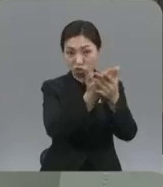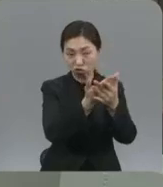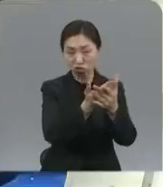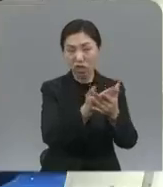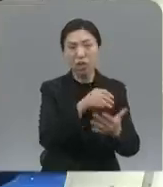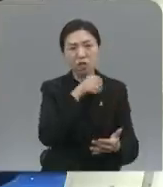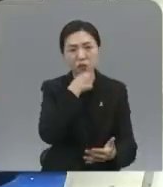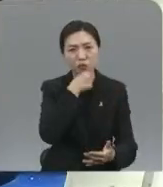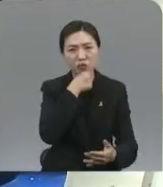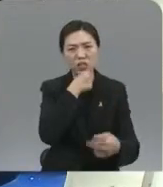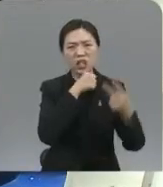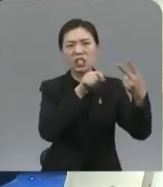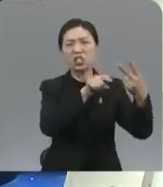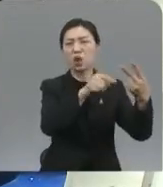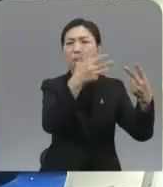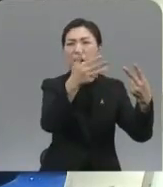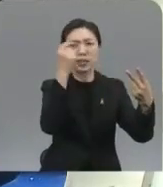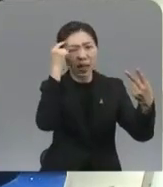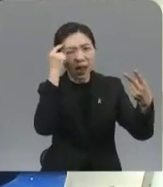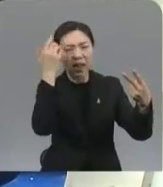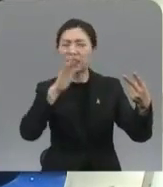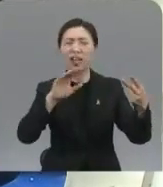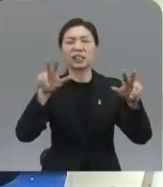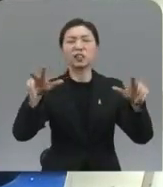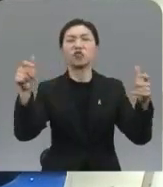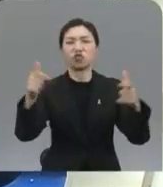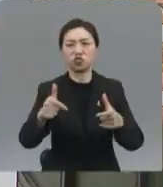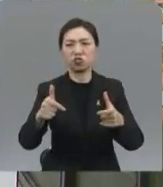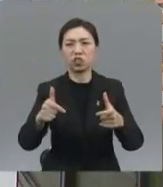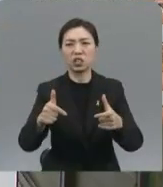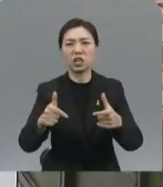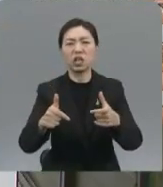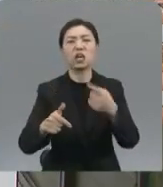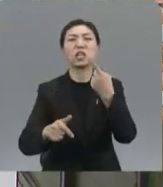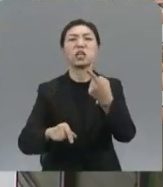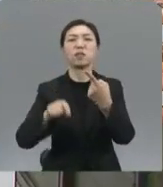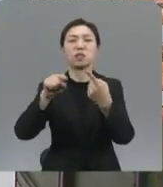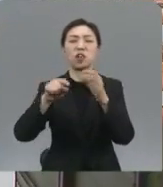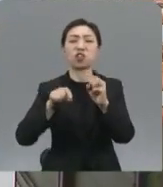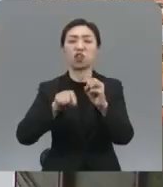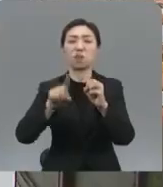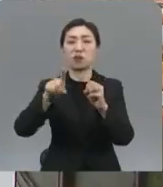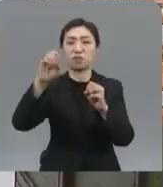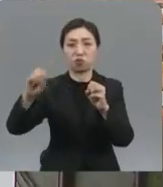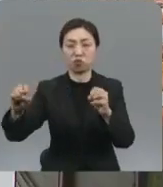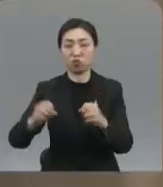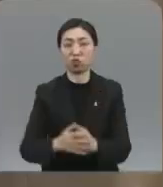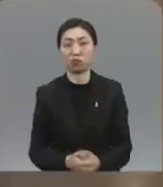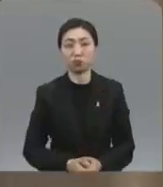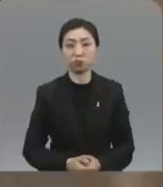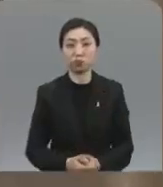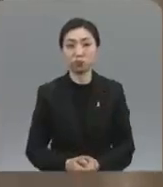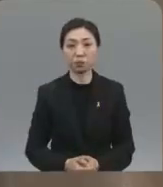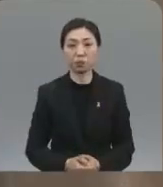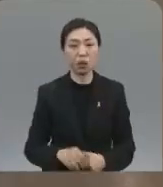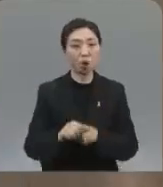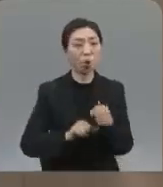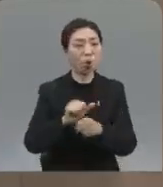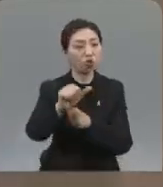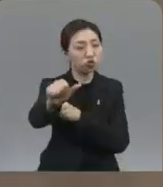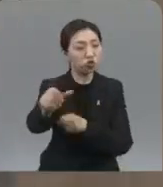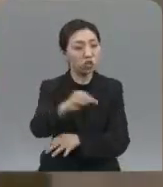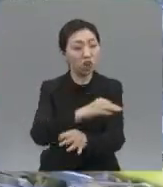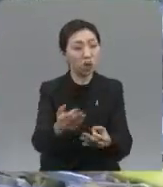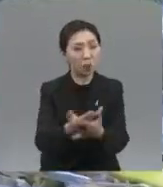3%, le niveau le moins élevé depuis 1990 plus précisément son estimation pour la Chine c'est maintenu à